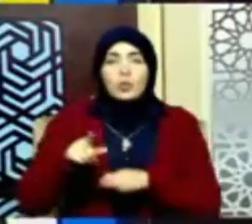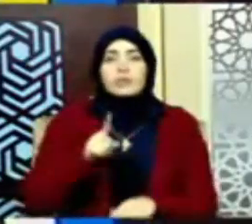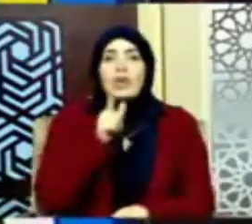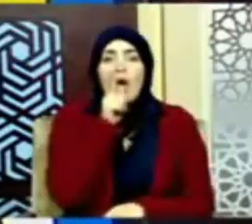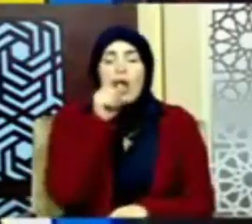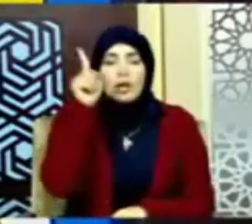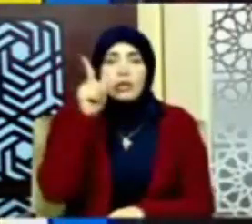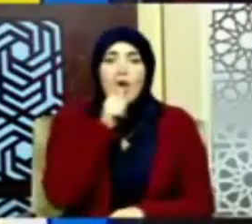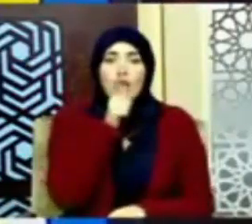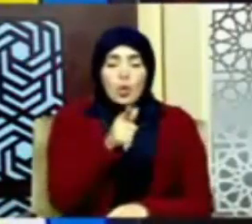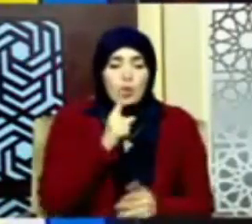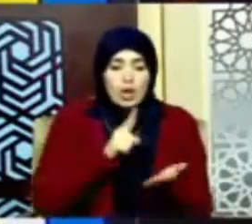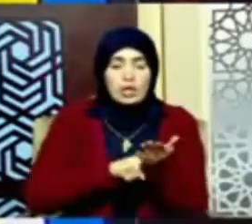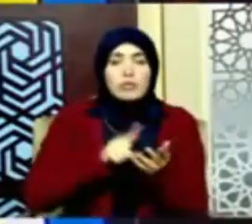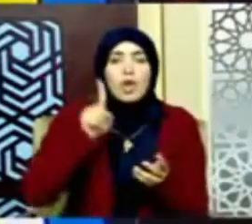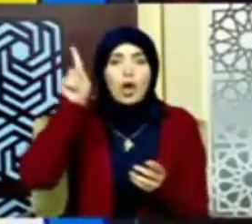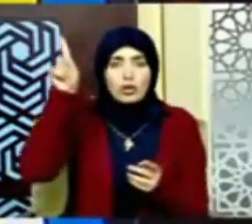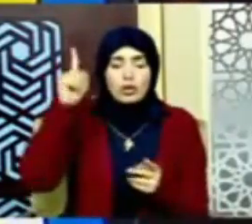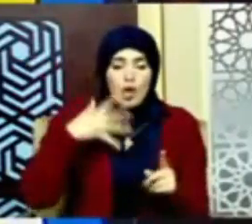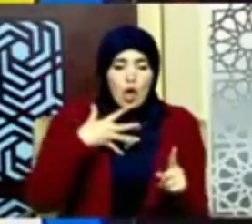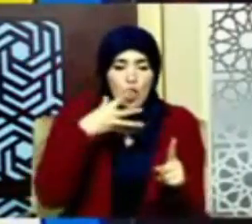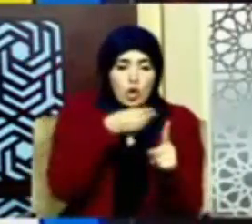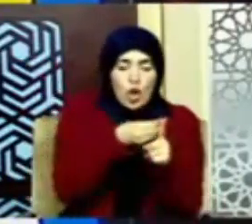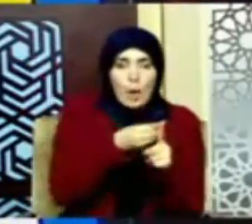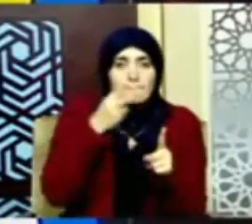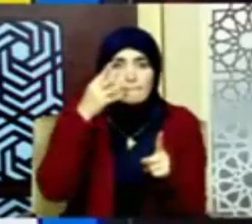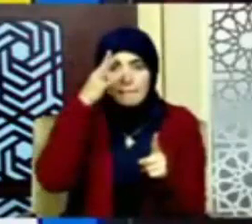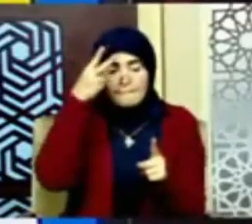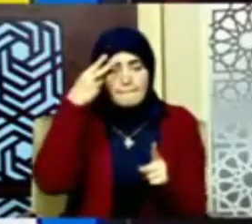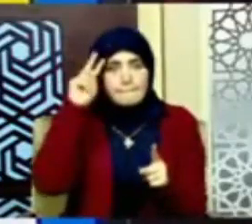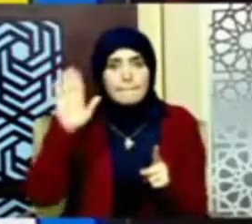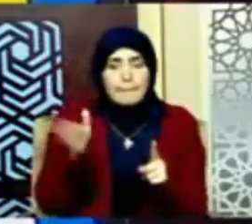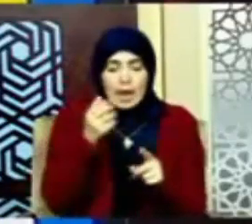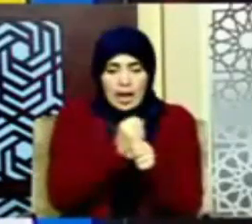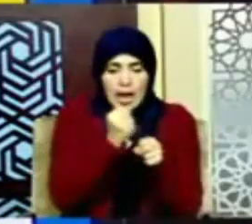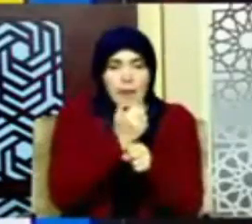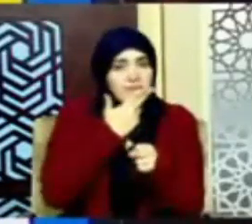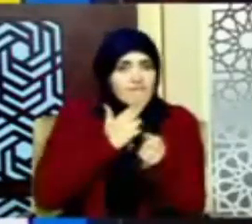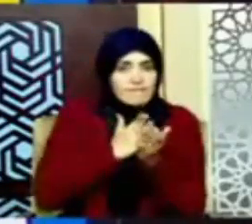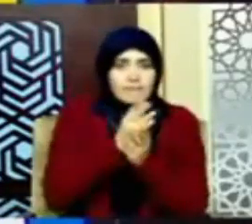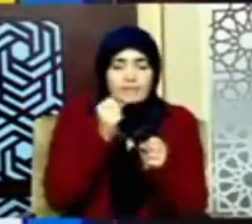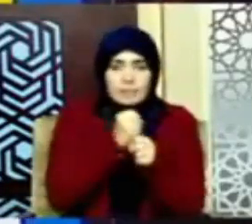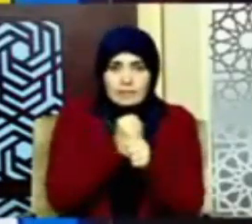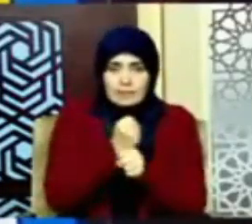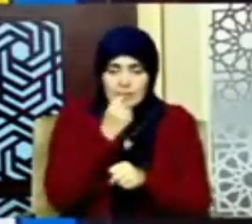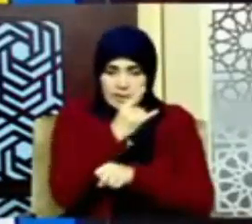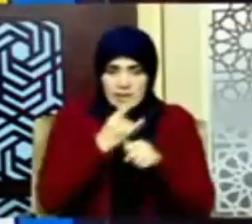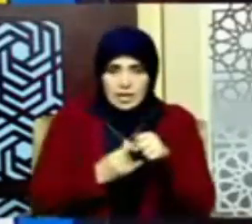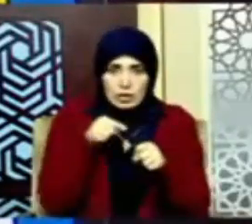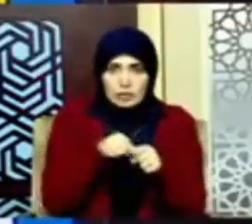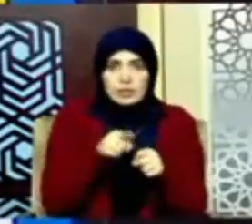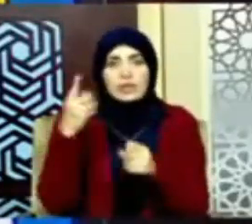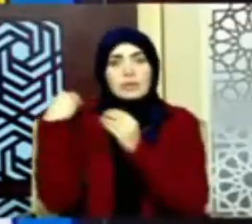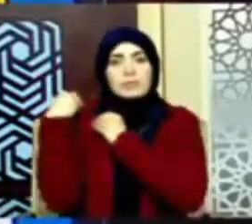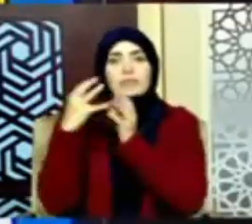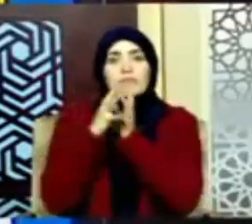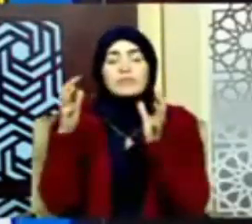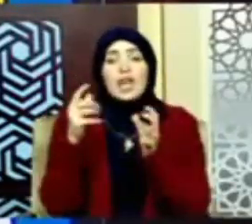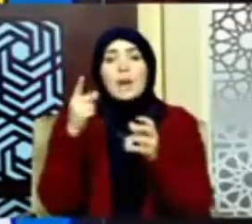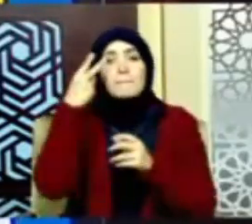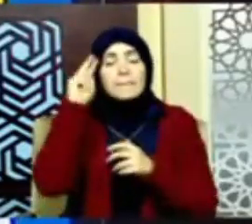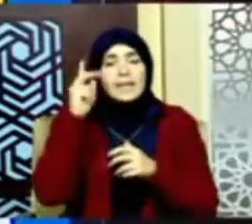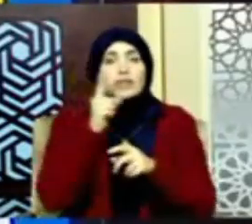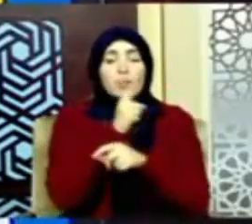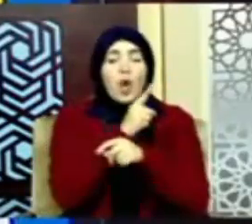عمل، العمل المتقن. فليحرص كل منا معلما أو طبيبا أو مهندسا أو زارعا أو